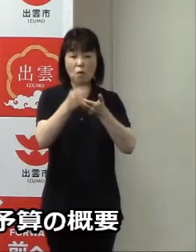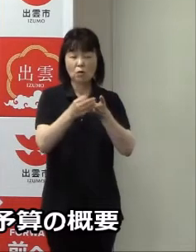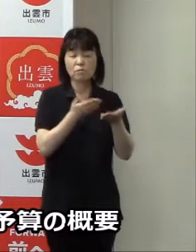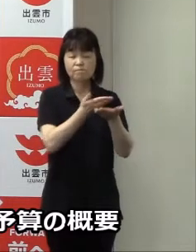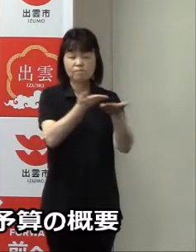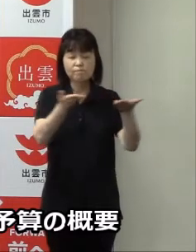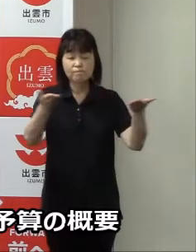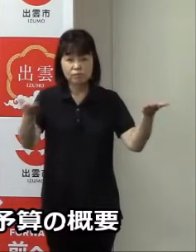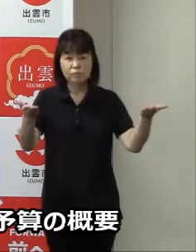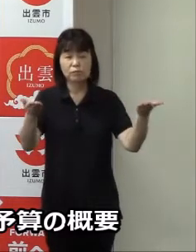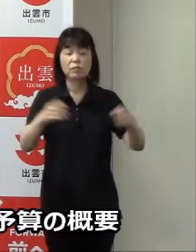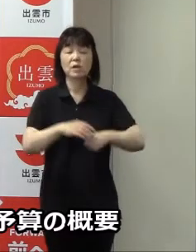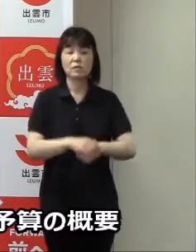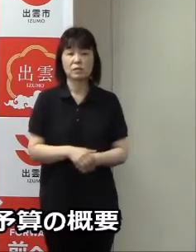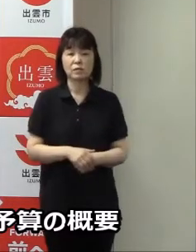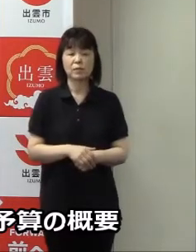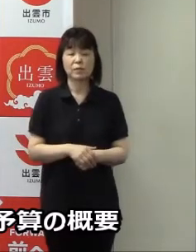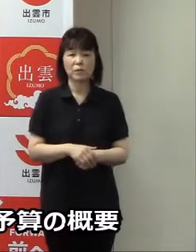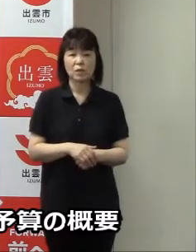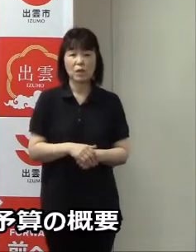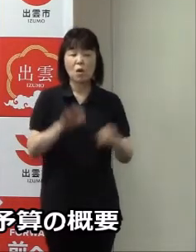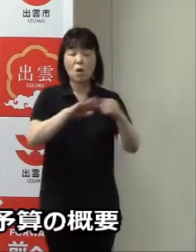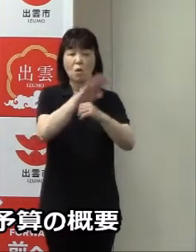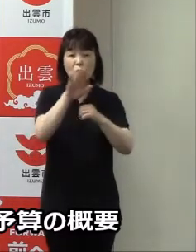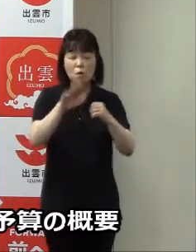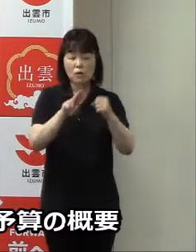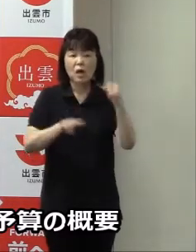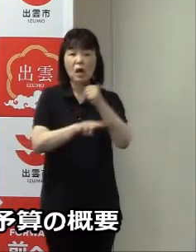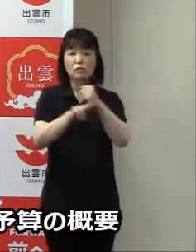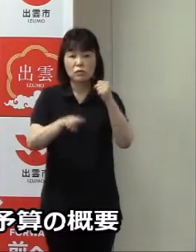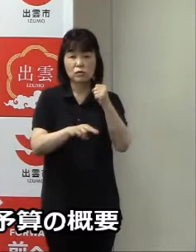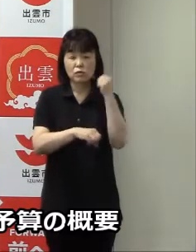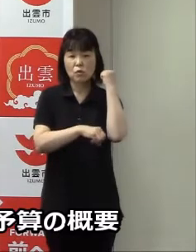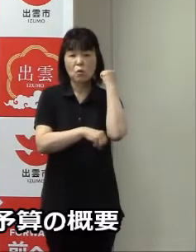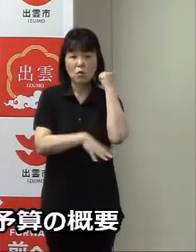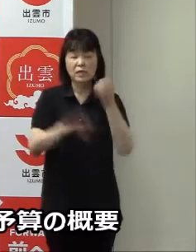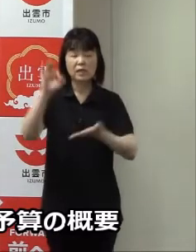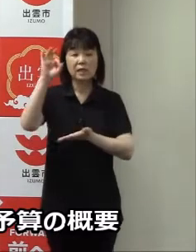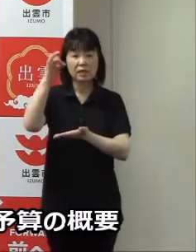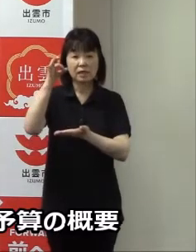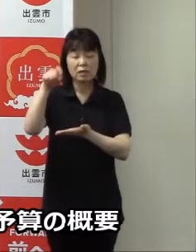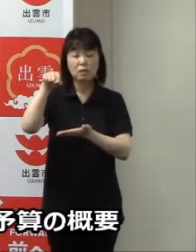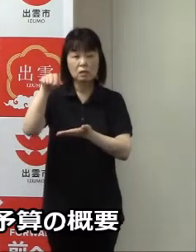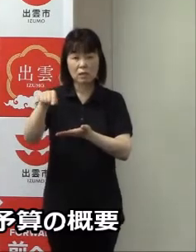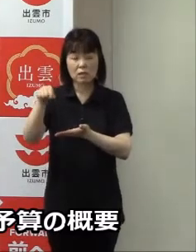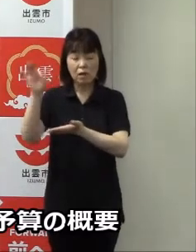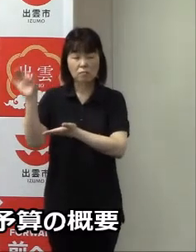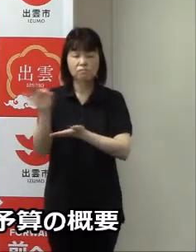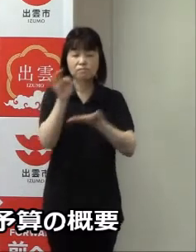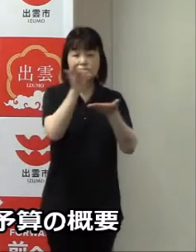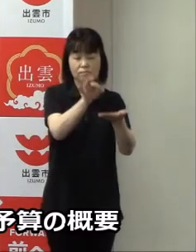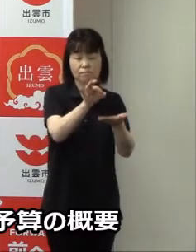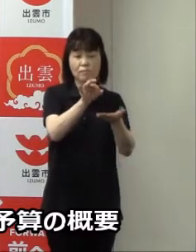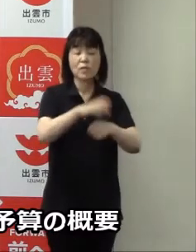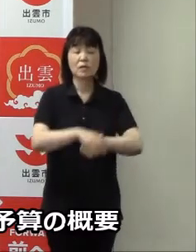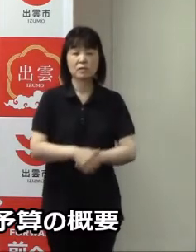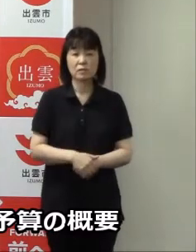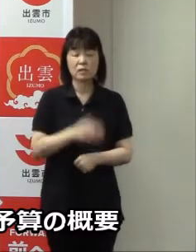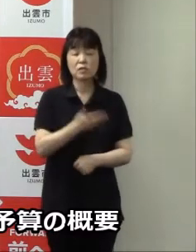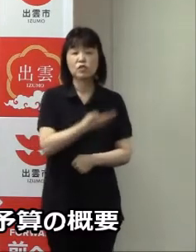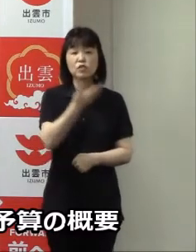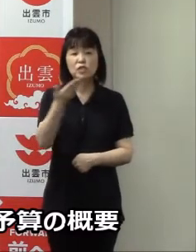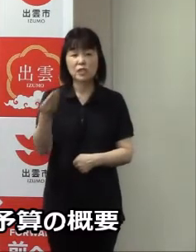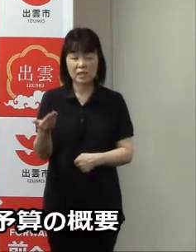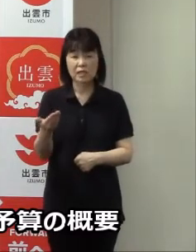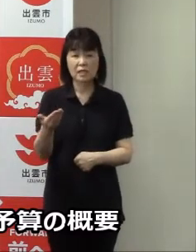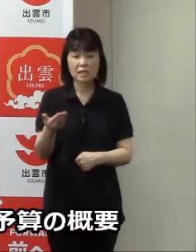コロナウイルスの基金を繰り入れさせてもらったところであります。次に、地方創生臨時交付